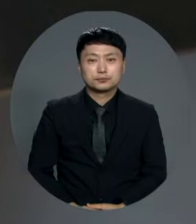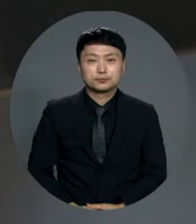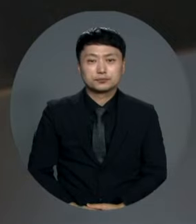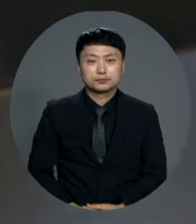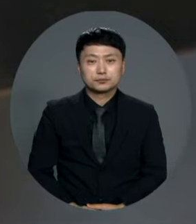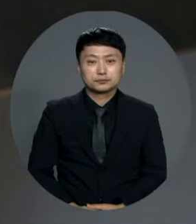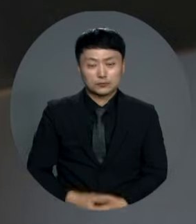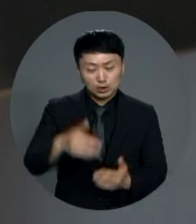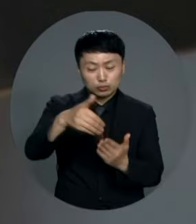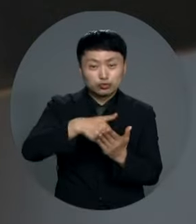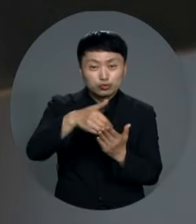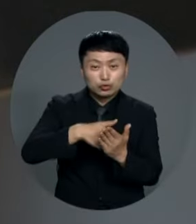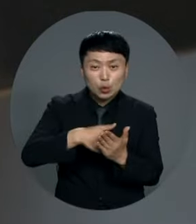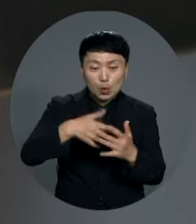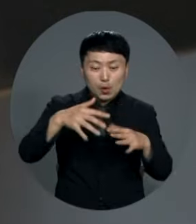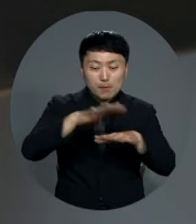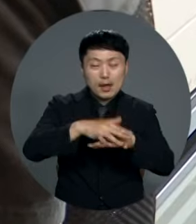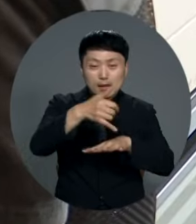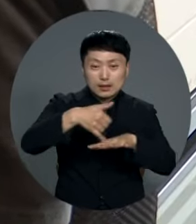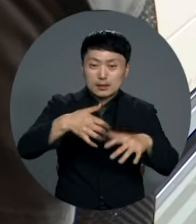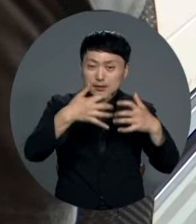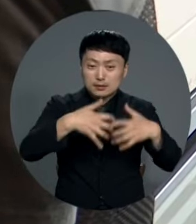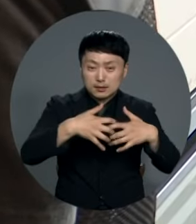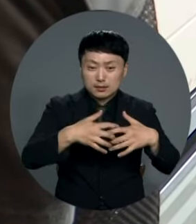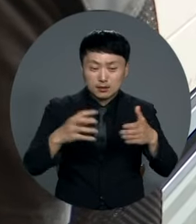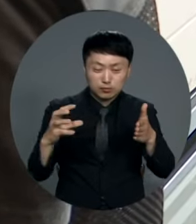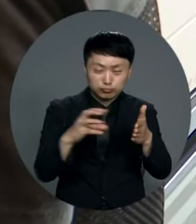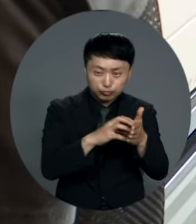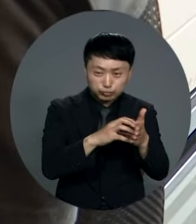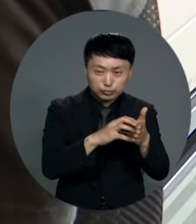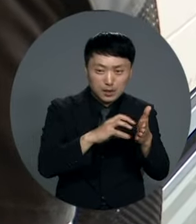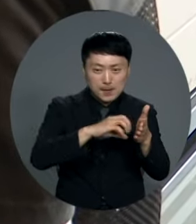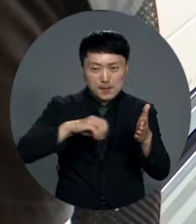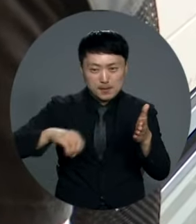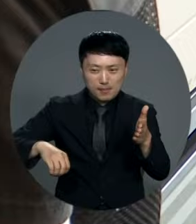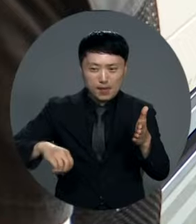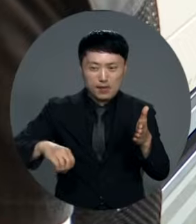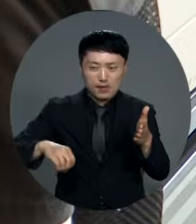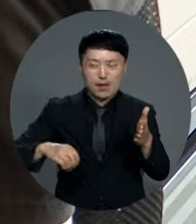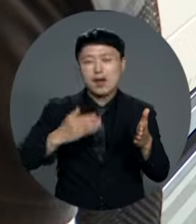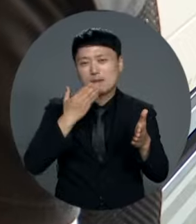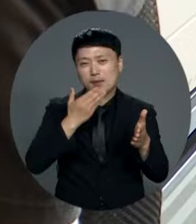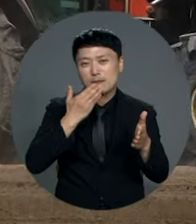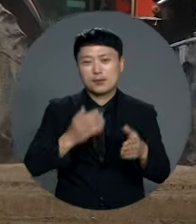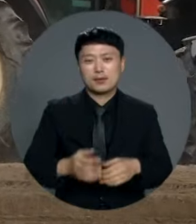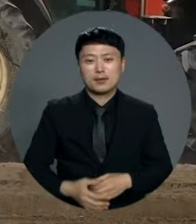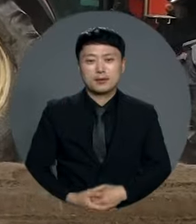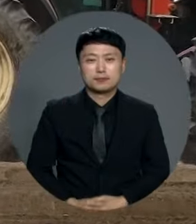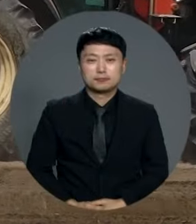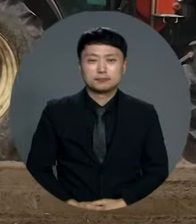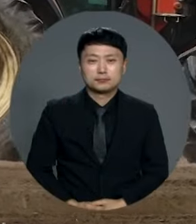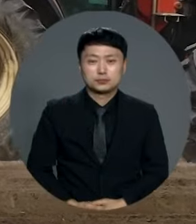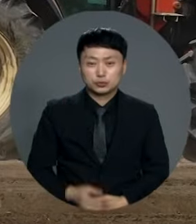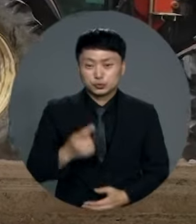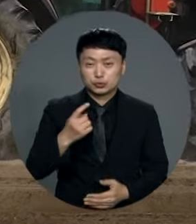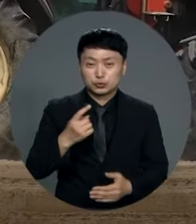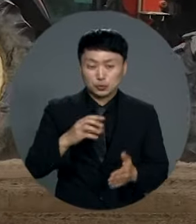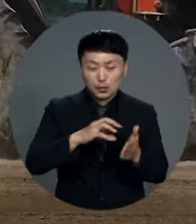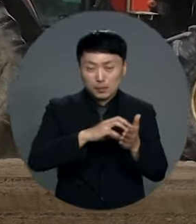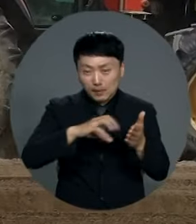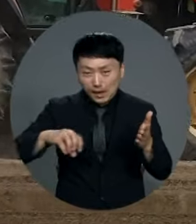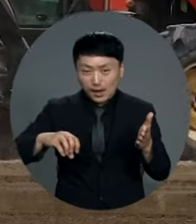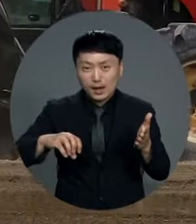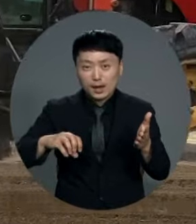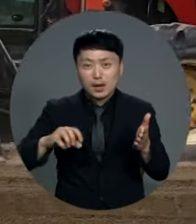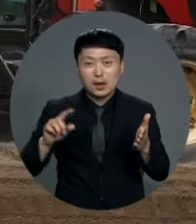무엇보다 오래된 농기계에도 부착만 하면 자율주행이 가능한 것이 장점입니다. 또 쉽게 탈부착이